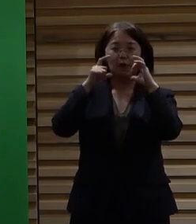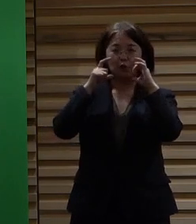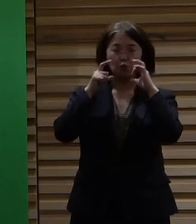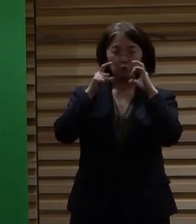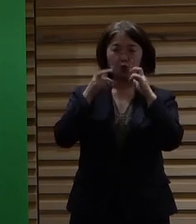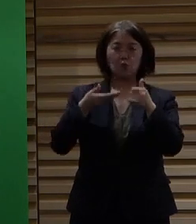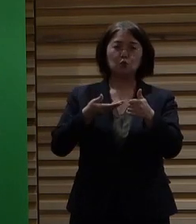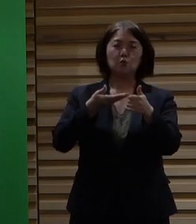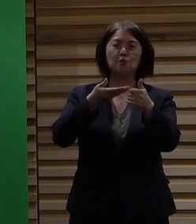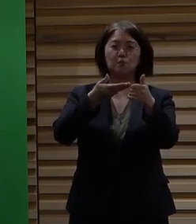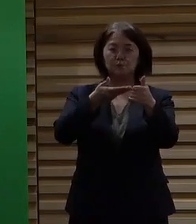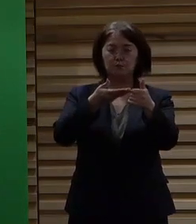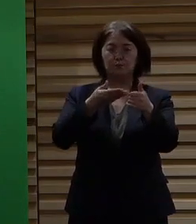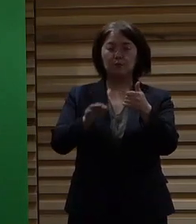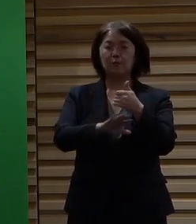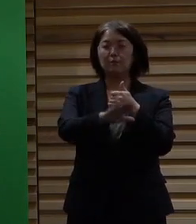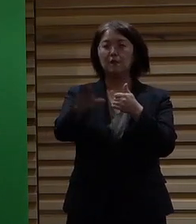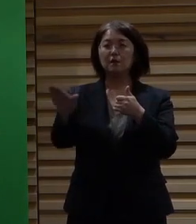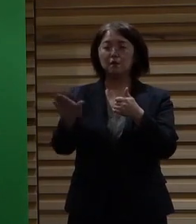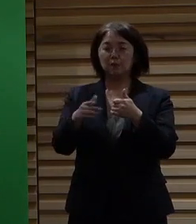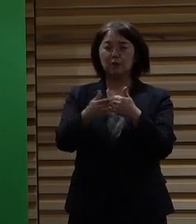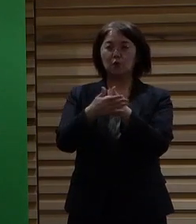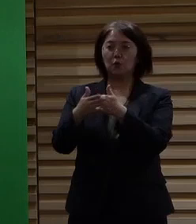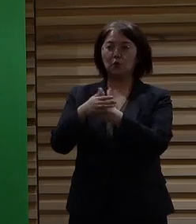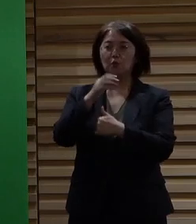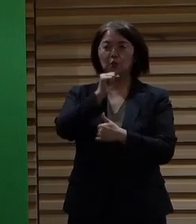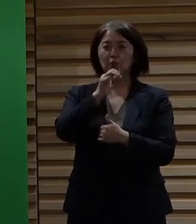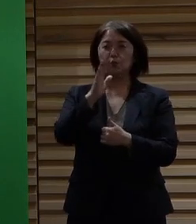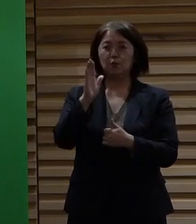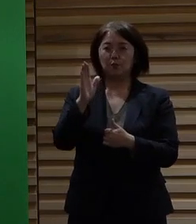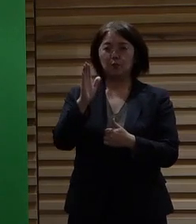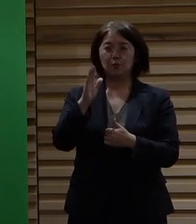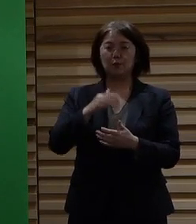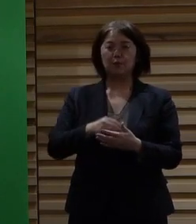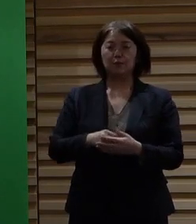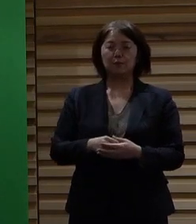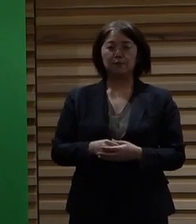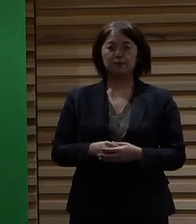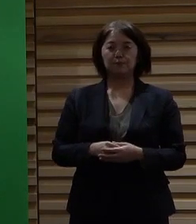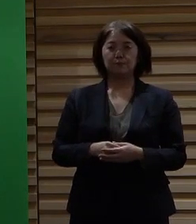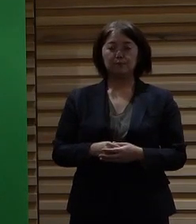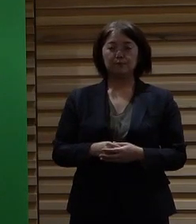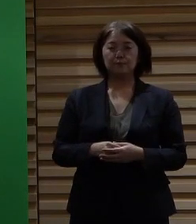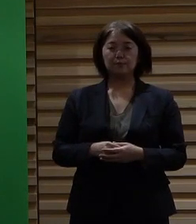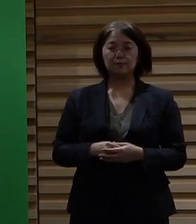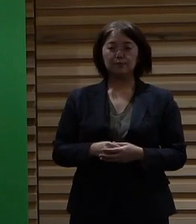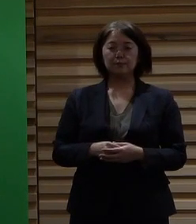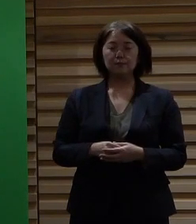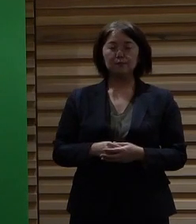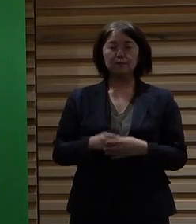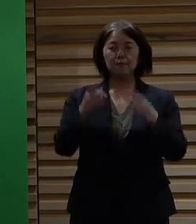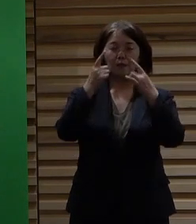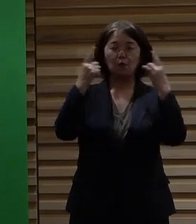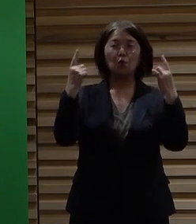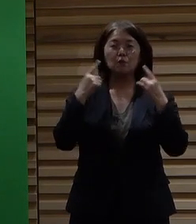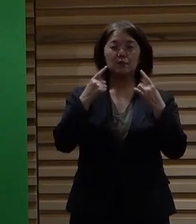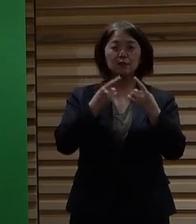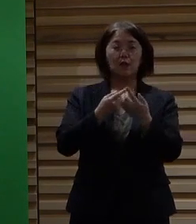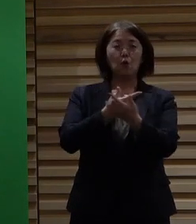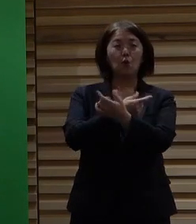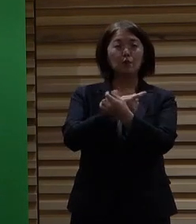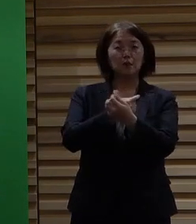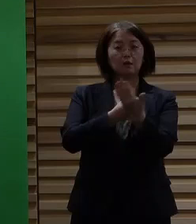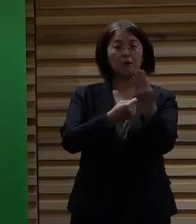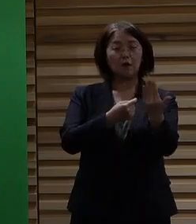ていますので、県民の皆様にはご協力をお願いをいたします。併せて個々人がお互いを思い